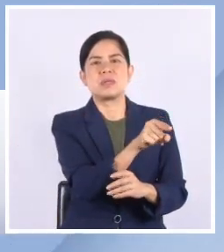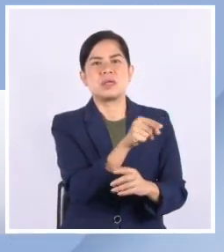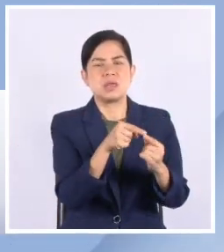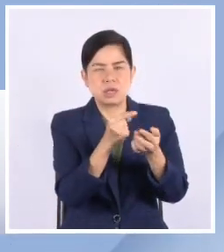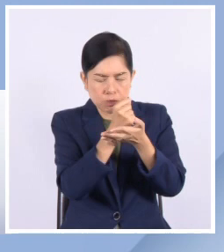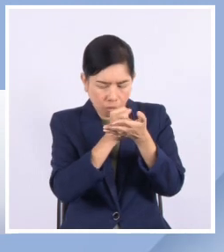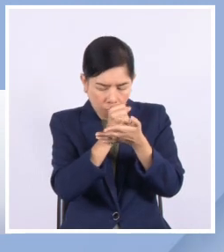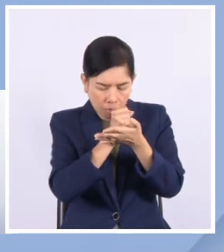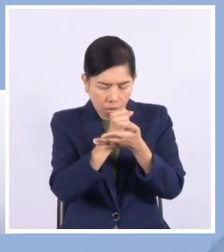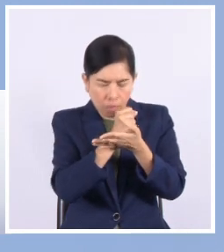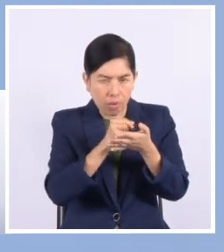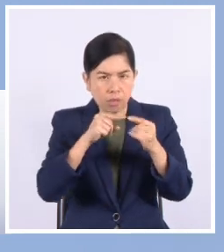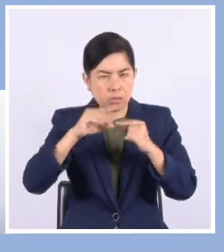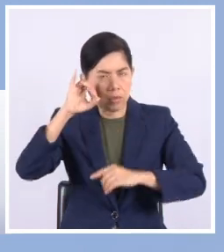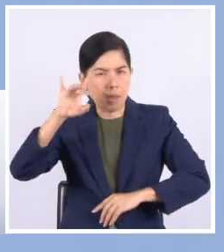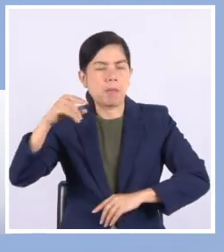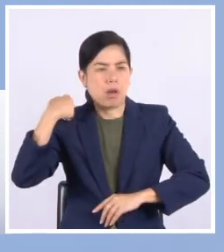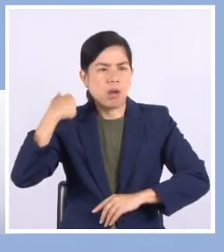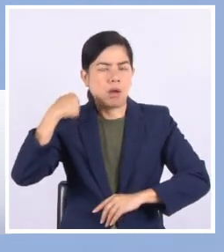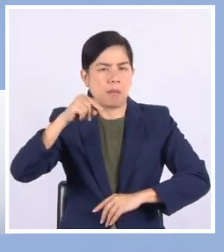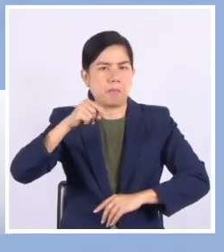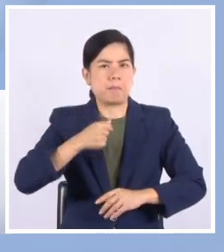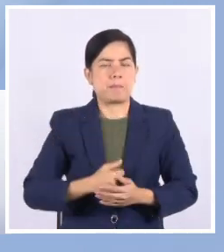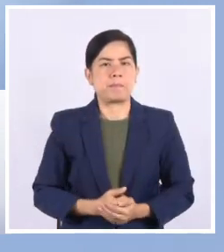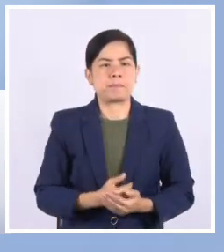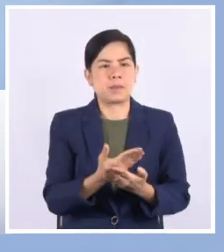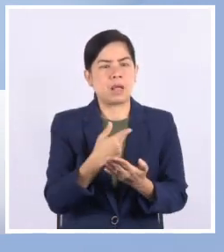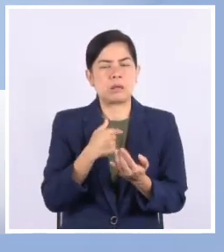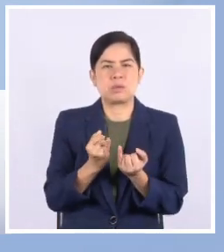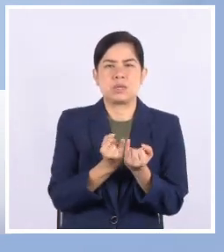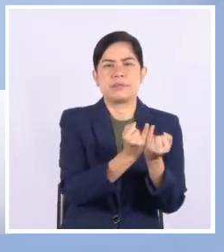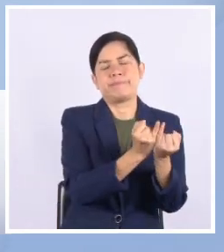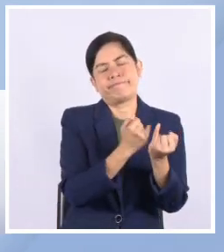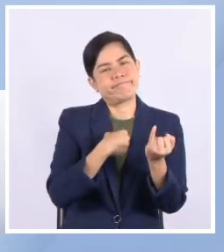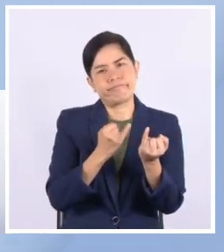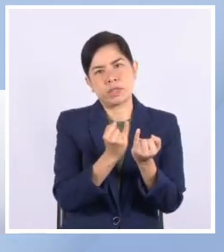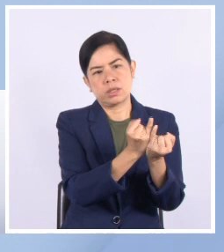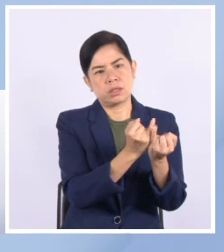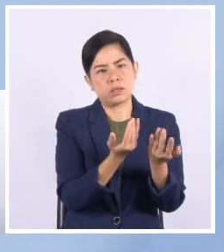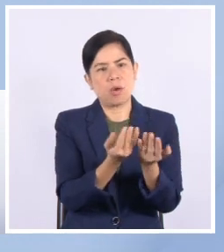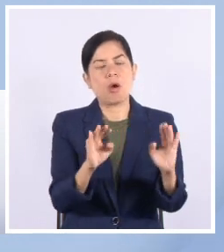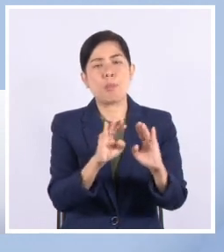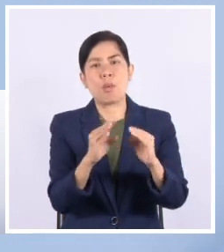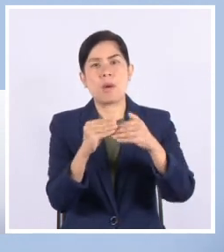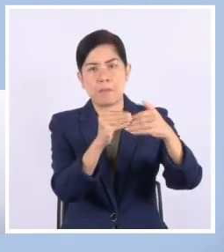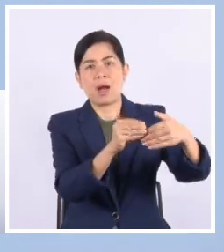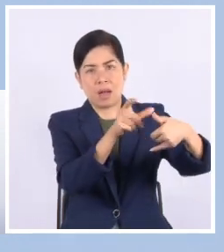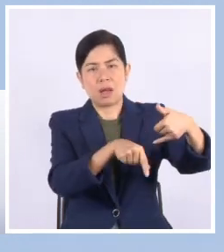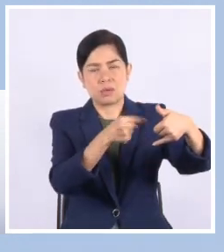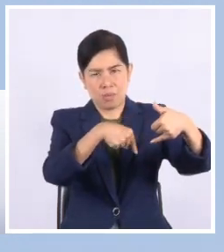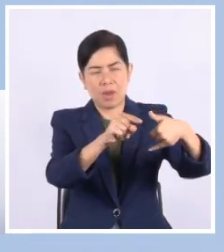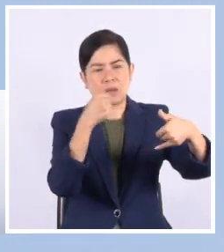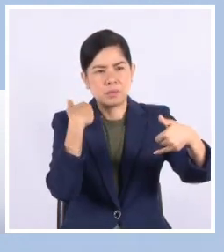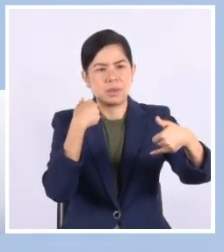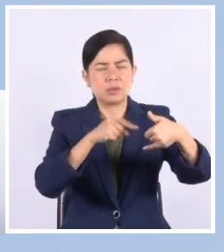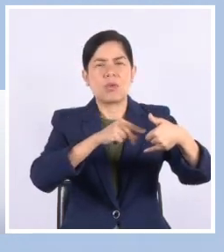าตอน14เนี่ยเธอไปยุ่งเกี่ยวกับยาเสพติดแล้วติดยามาจนถึงทุกวันนี้ครอบครัวเคยนำตัวไปบำบัดไปรักษาหลายที่แต่ก็กลับบ้